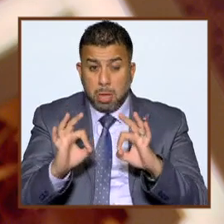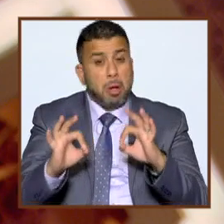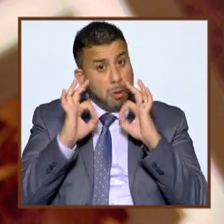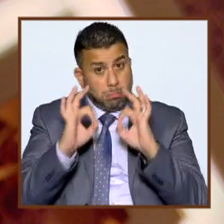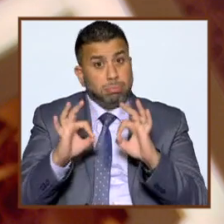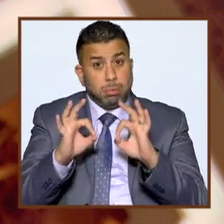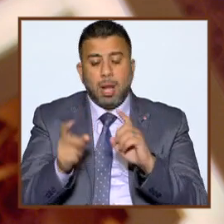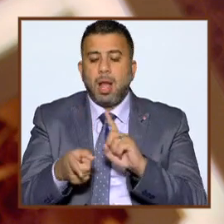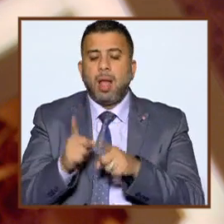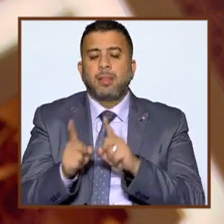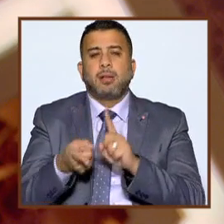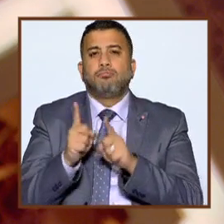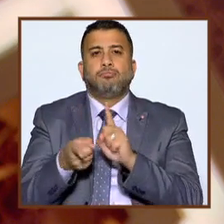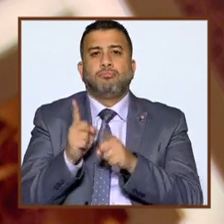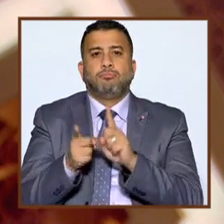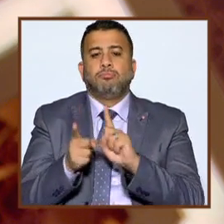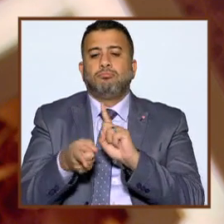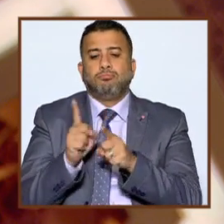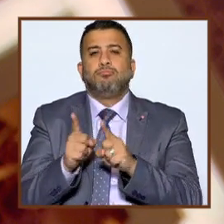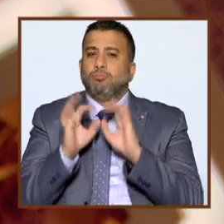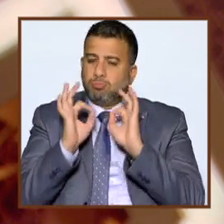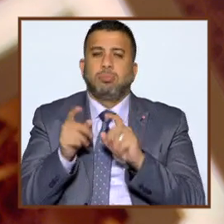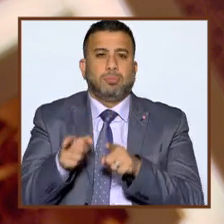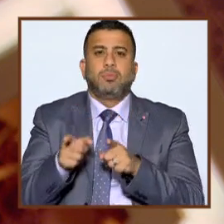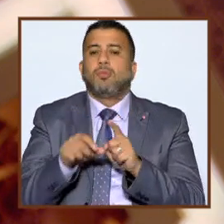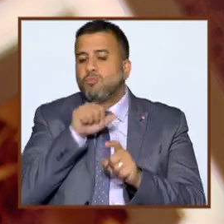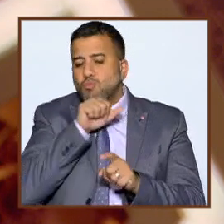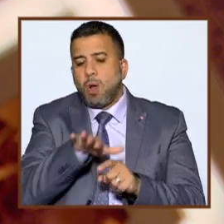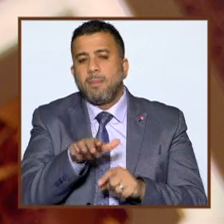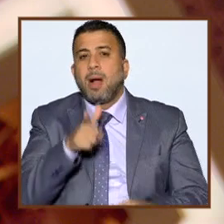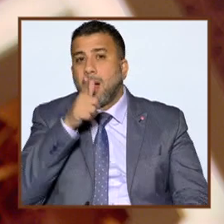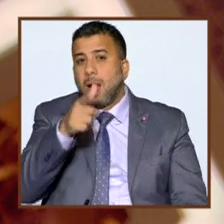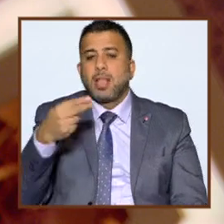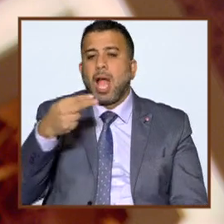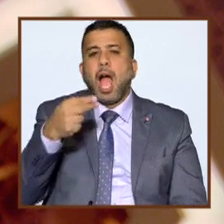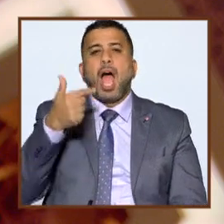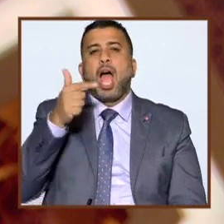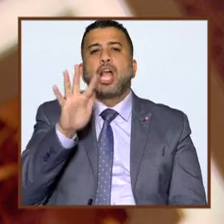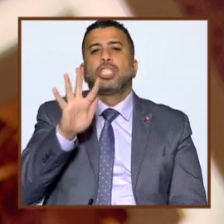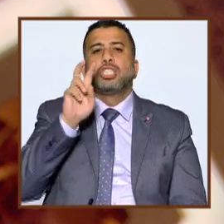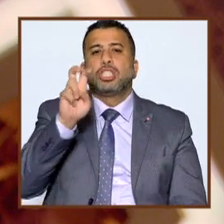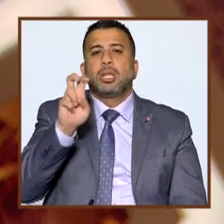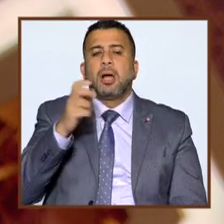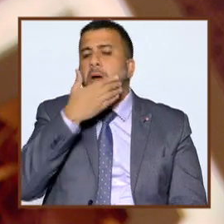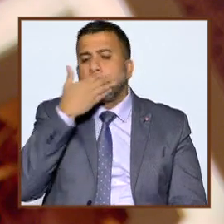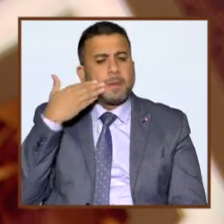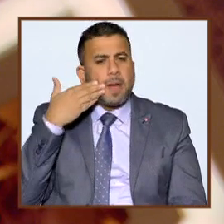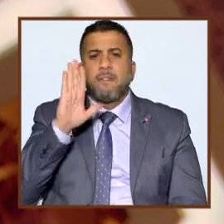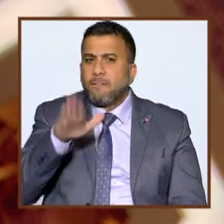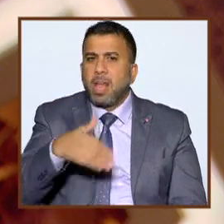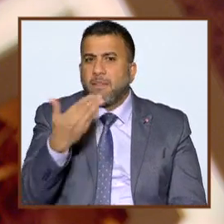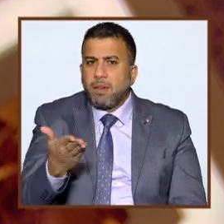الصلاة والسلام كان يصلي 11 ركعة كما قالت عائشة رضي الله عنها في رمضان وفي غير